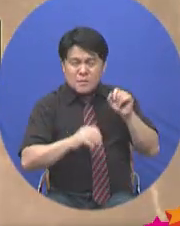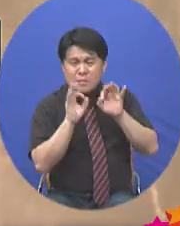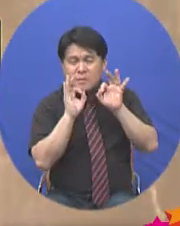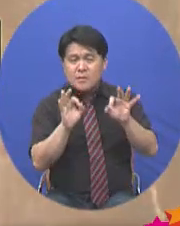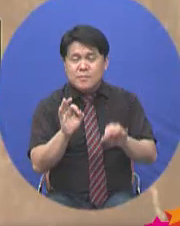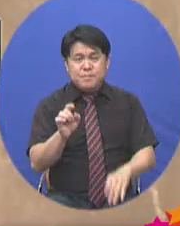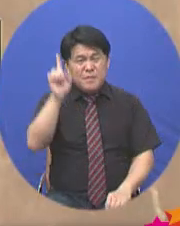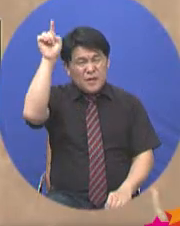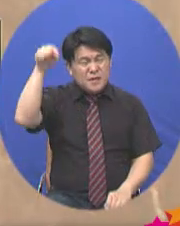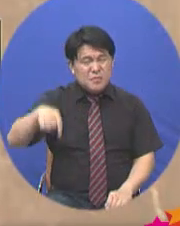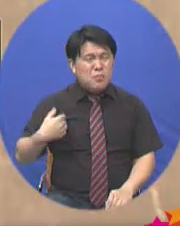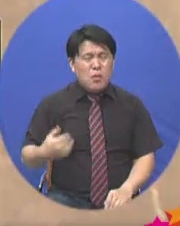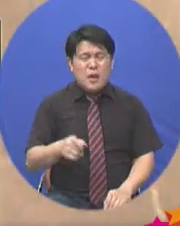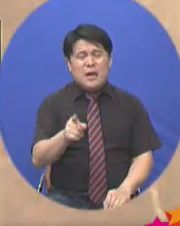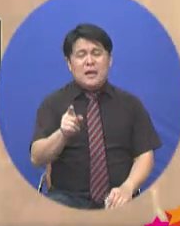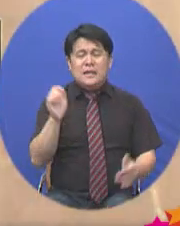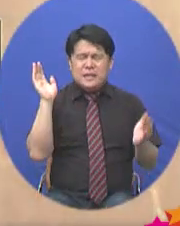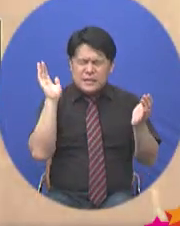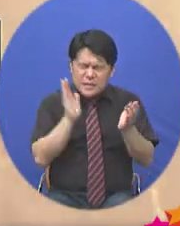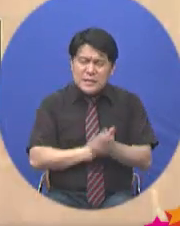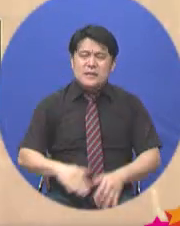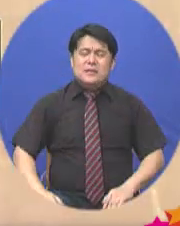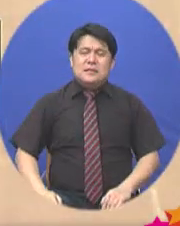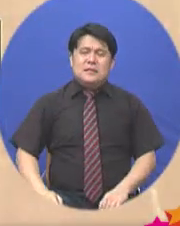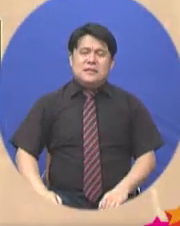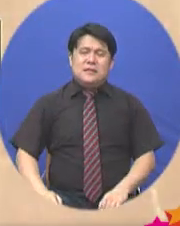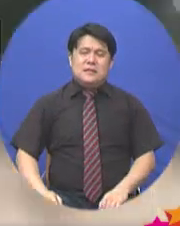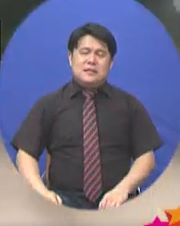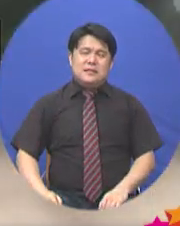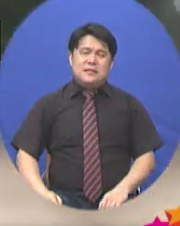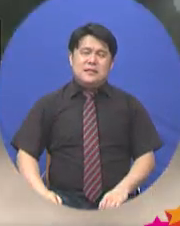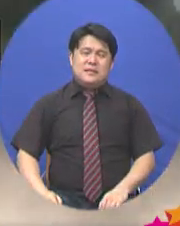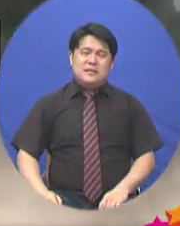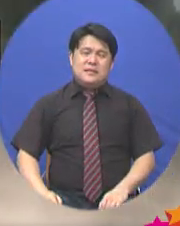하늘인 줄 알 수 있게